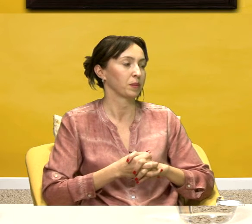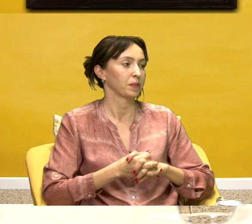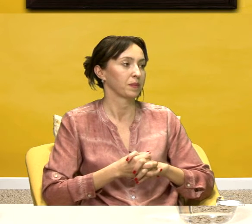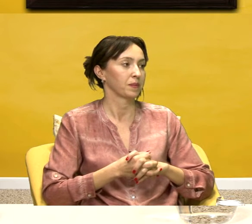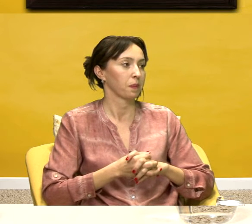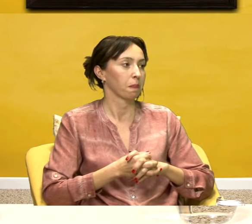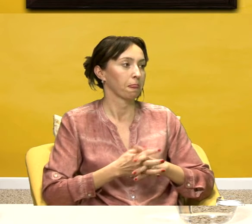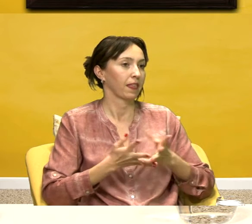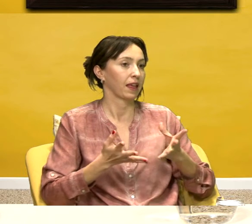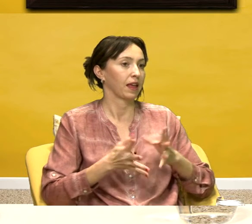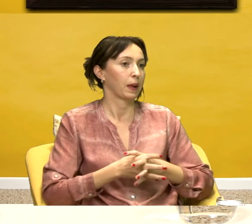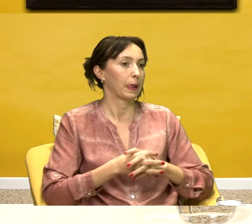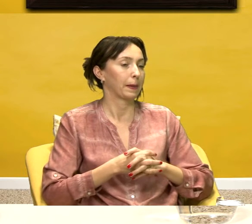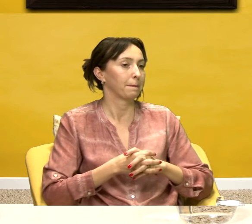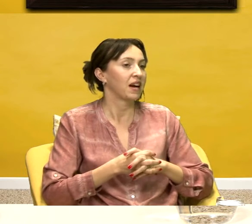el.